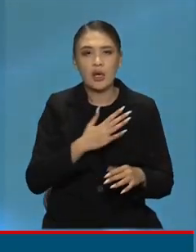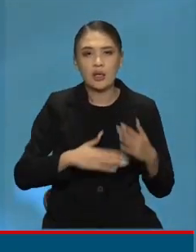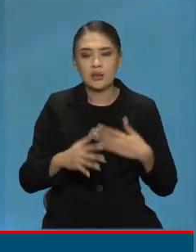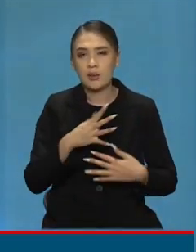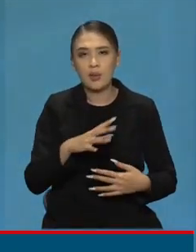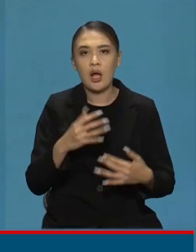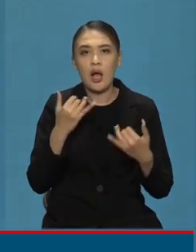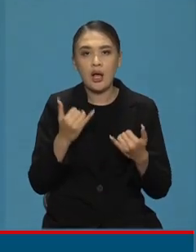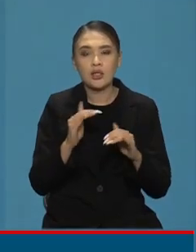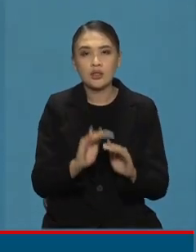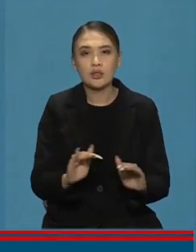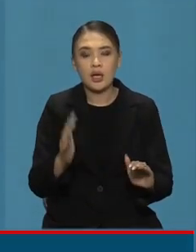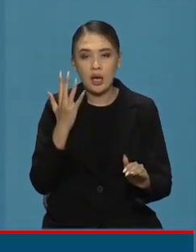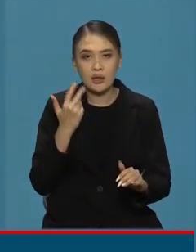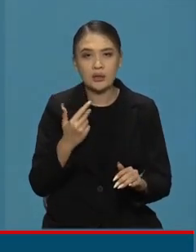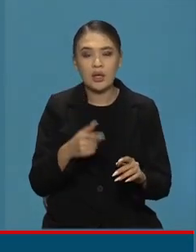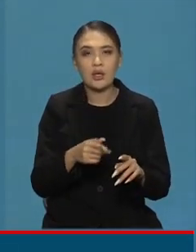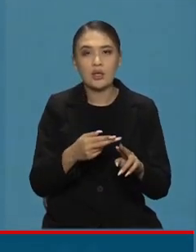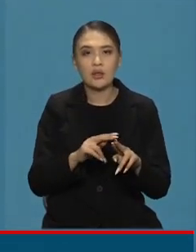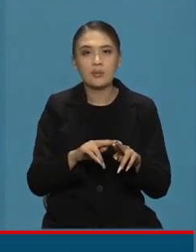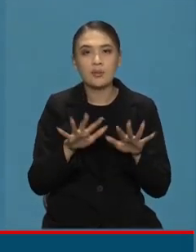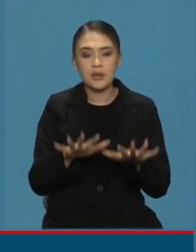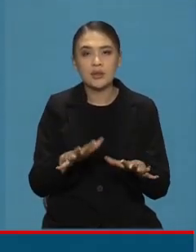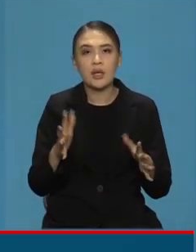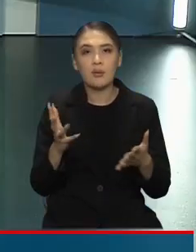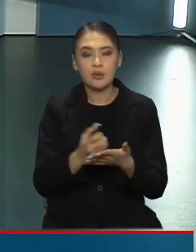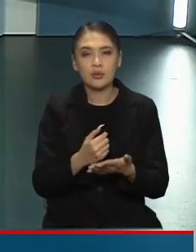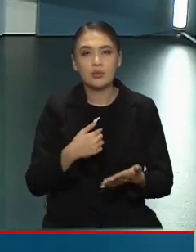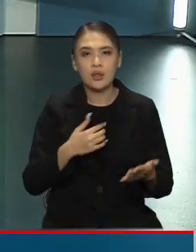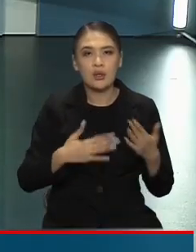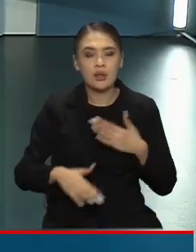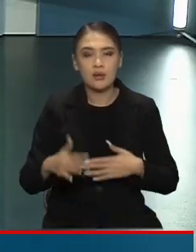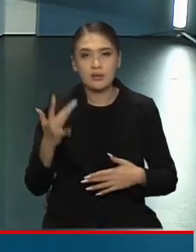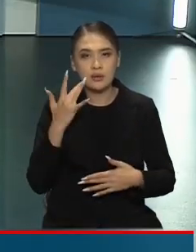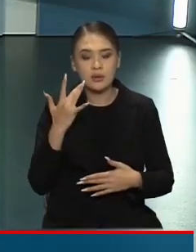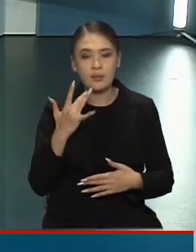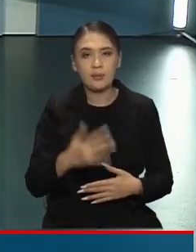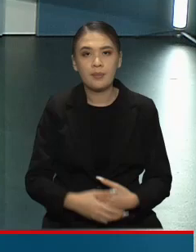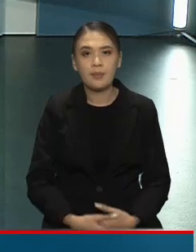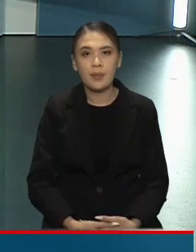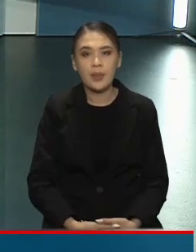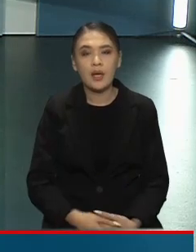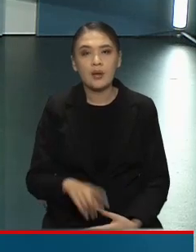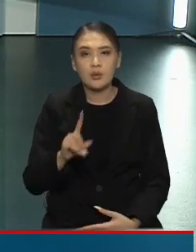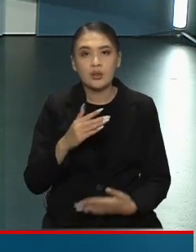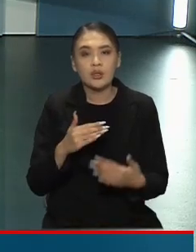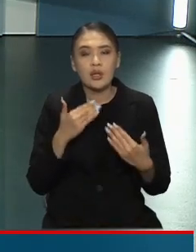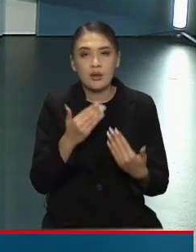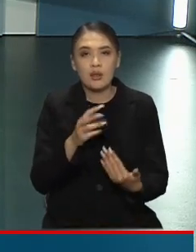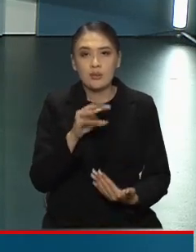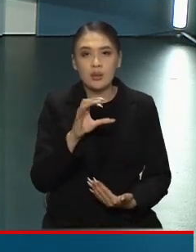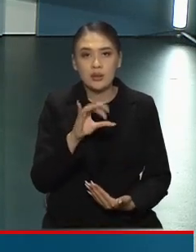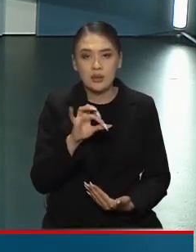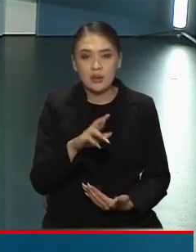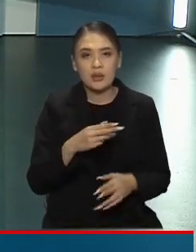очень... Я гордился на самом деле. И потому что это миссия, это дело вашей жизни, и это